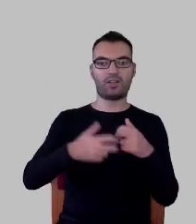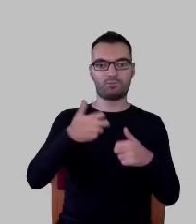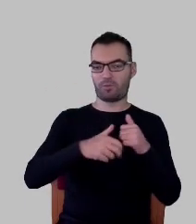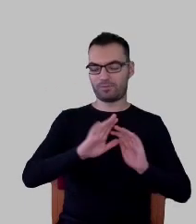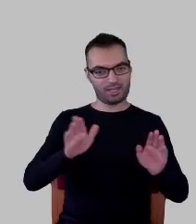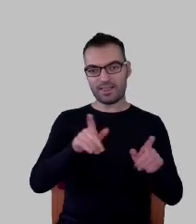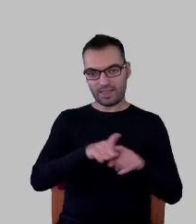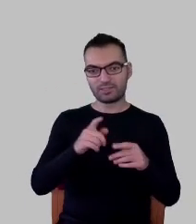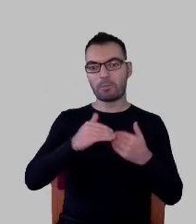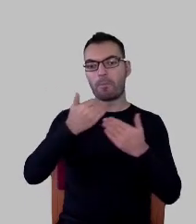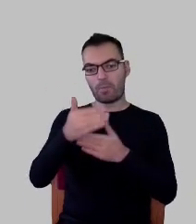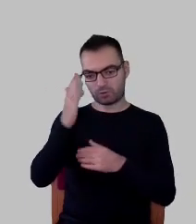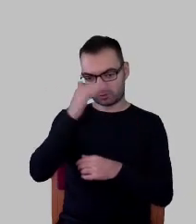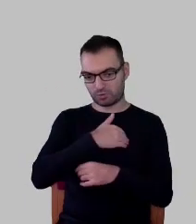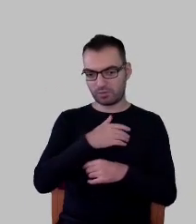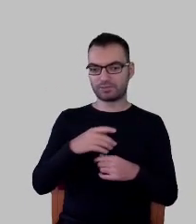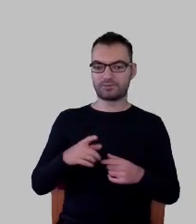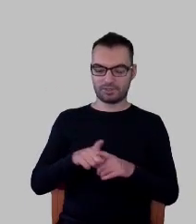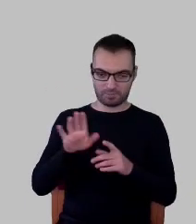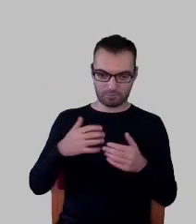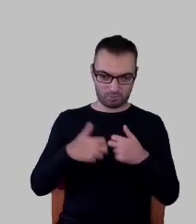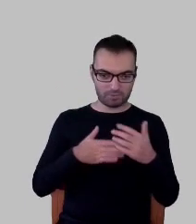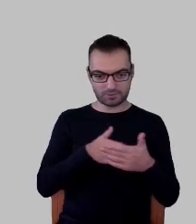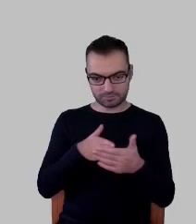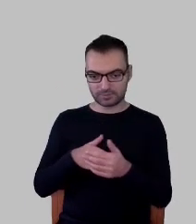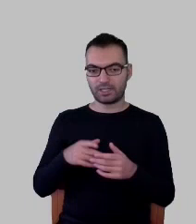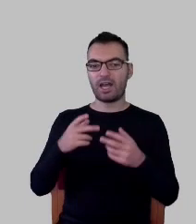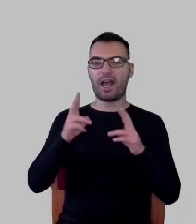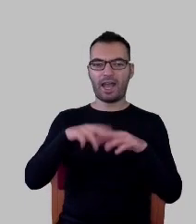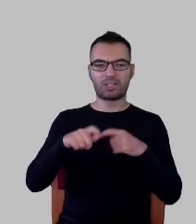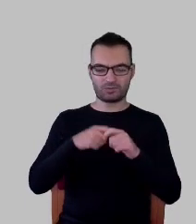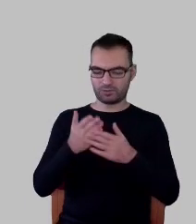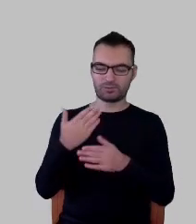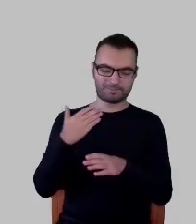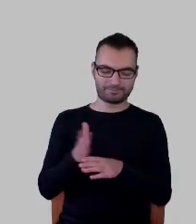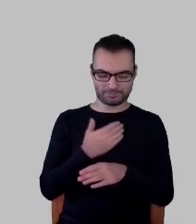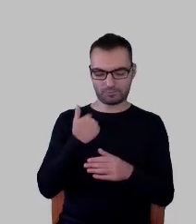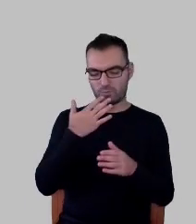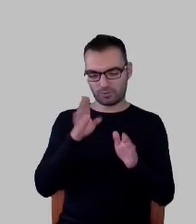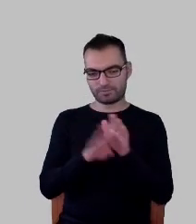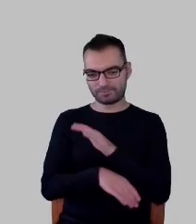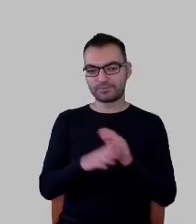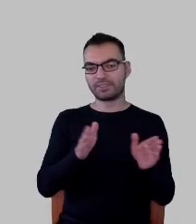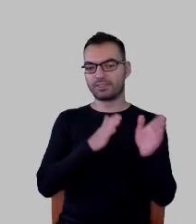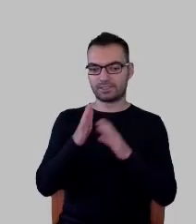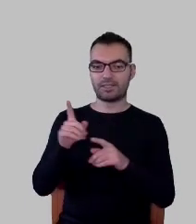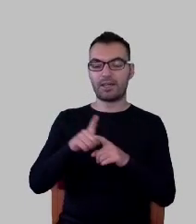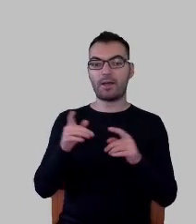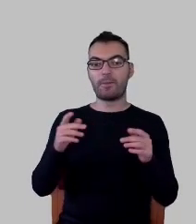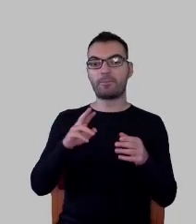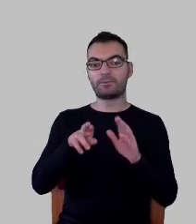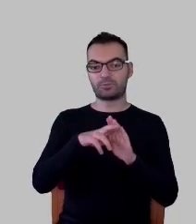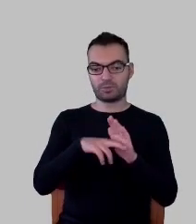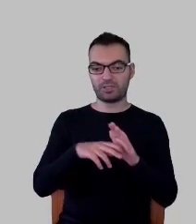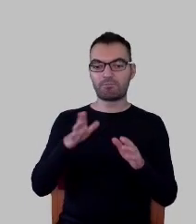O innych tutaj już rozwiązaniach też była mowa. Więc pozwolę sobie tylko wskazać jeszcze, że w przepisach określiliśmy termin